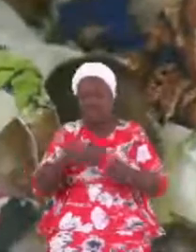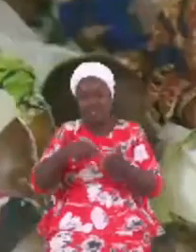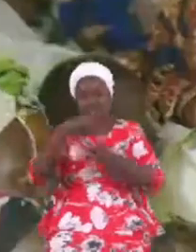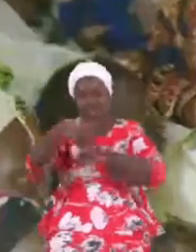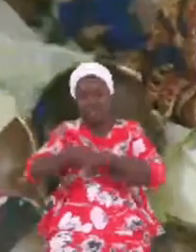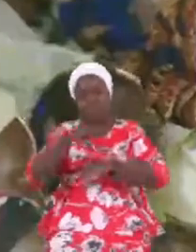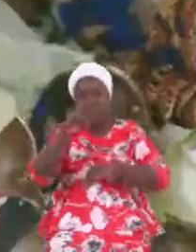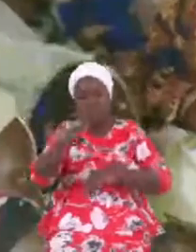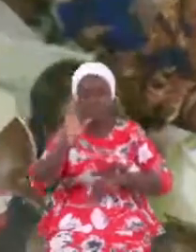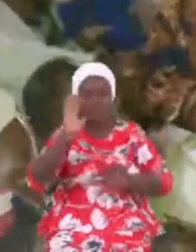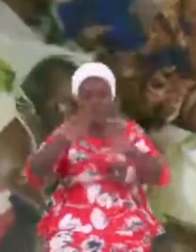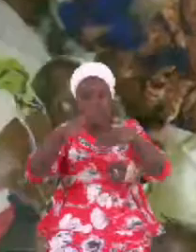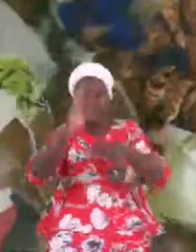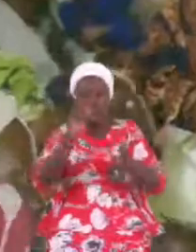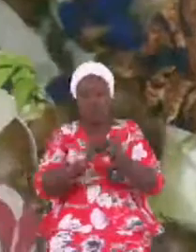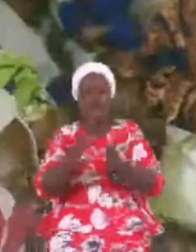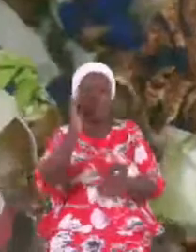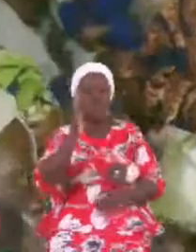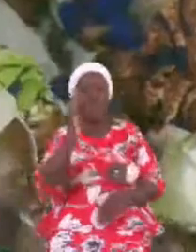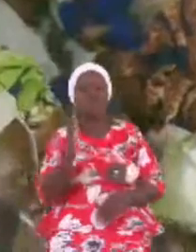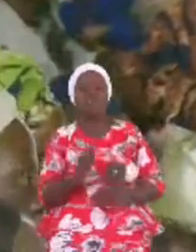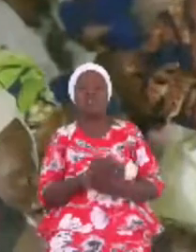Et ce soir, tu donneras ton témoignage.